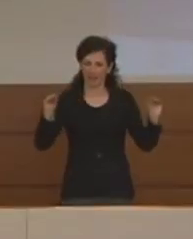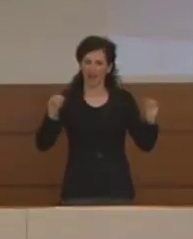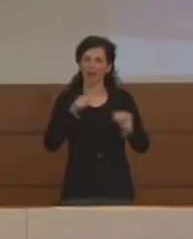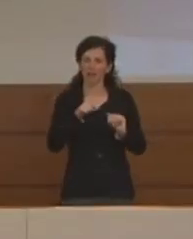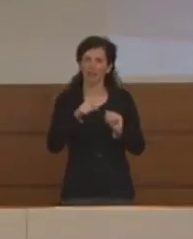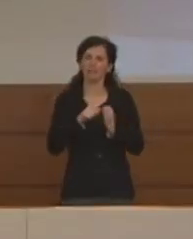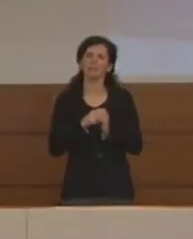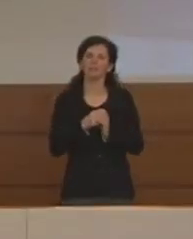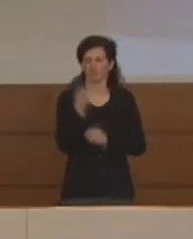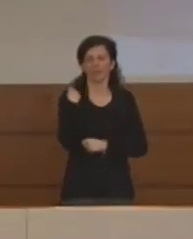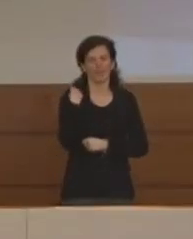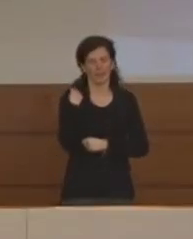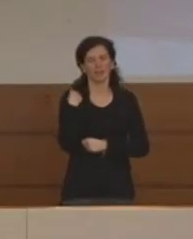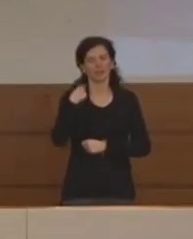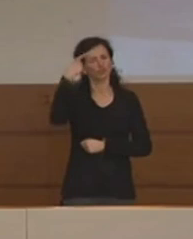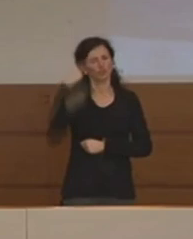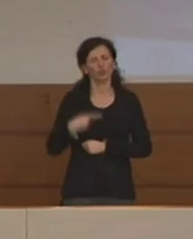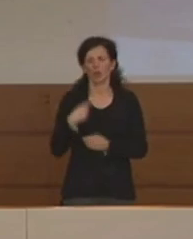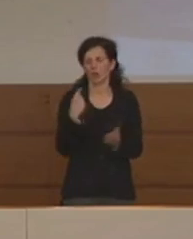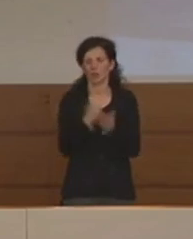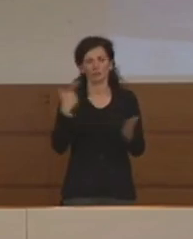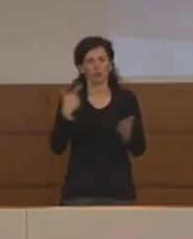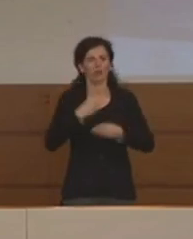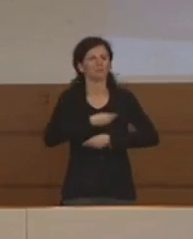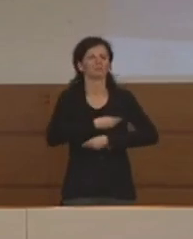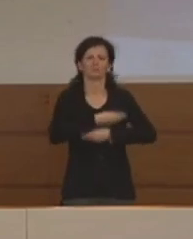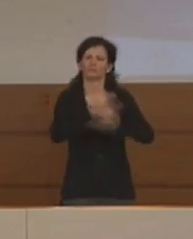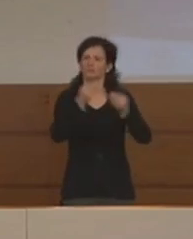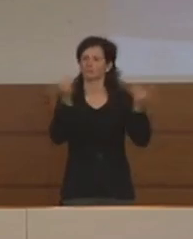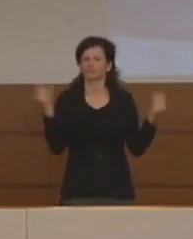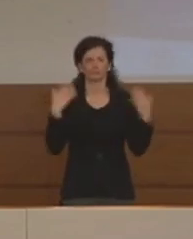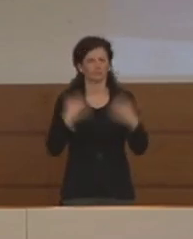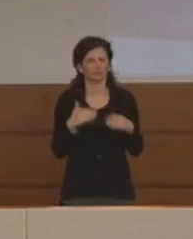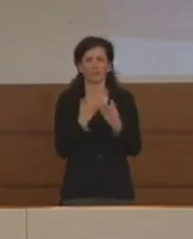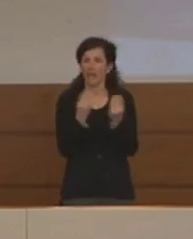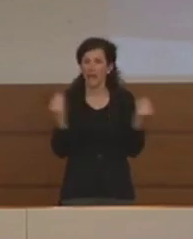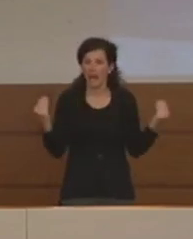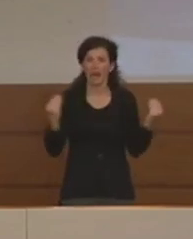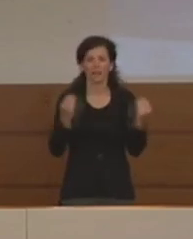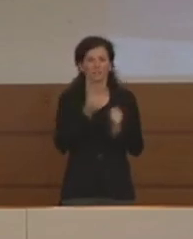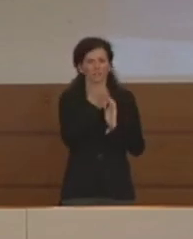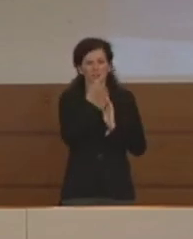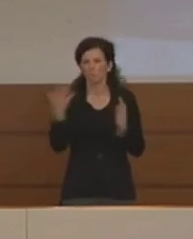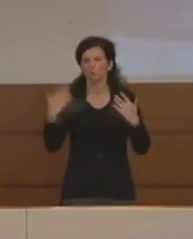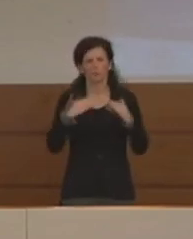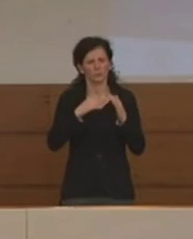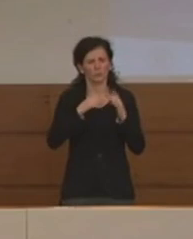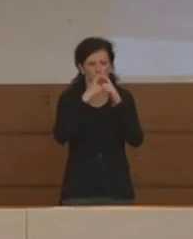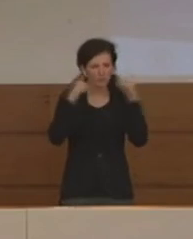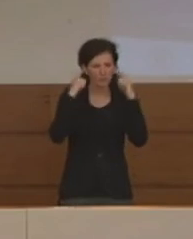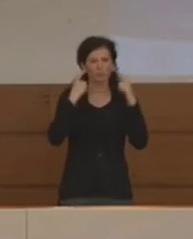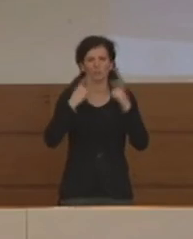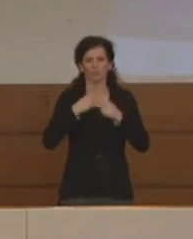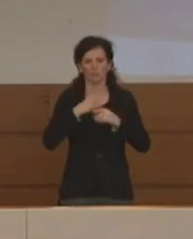stata una giornata importante, sono stati distribuiti numeri importanti, sono stati distribuiti anche un numero di